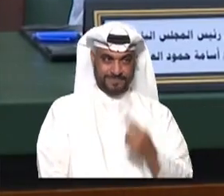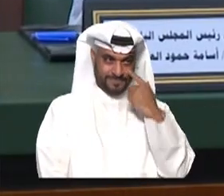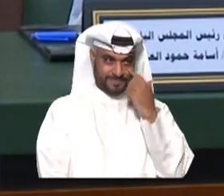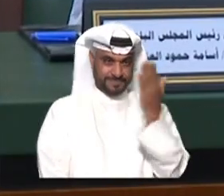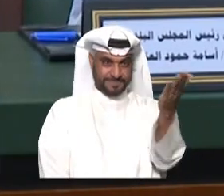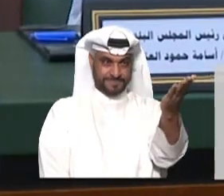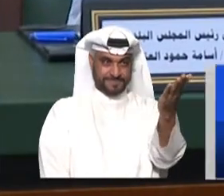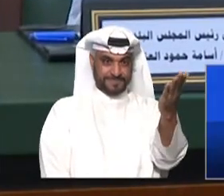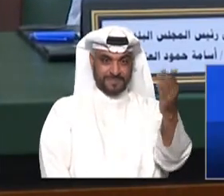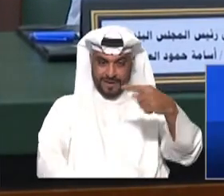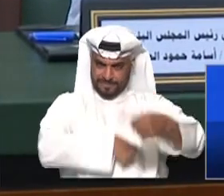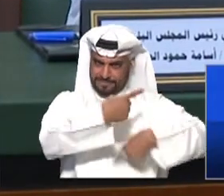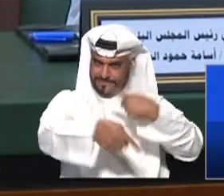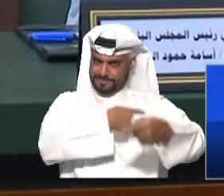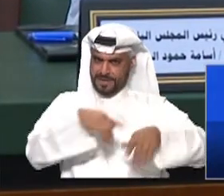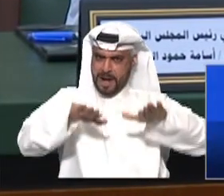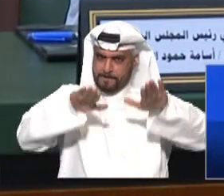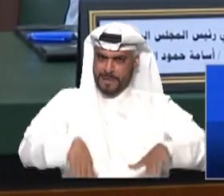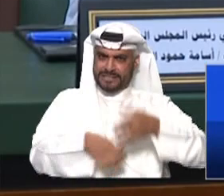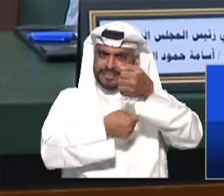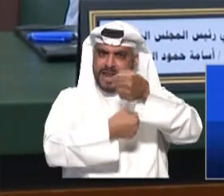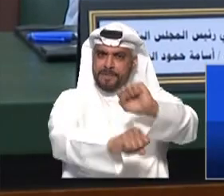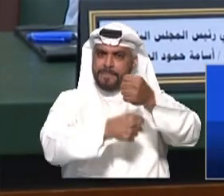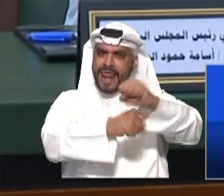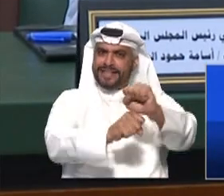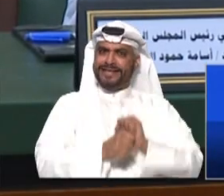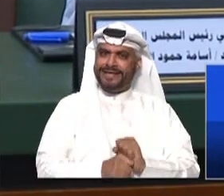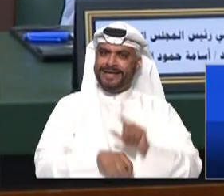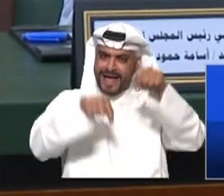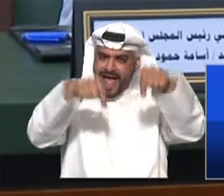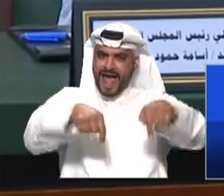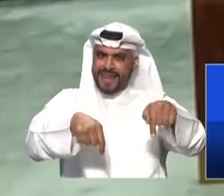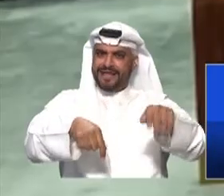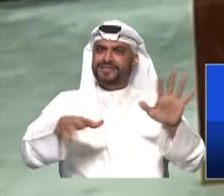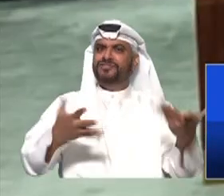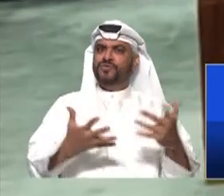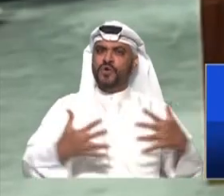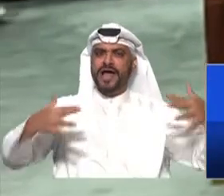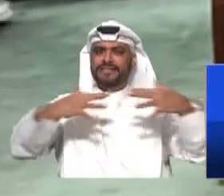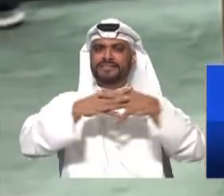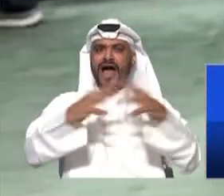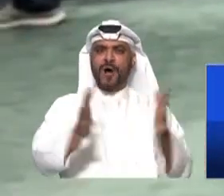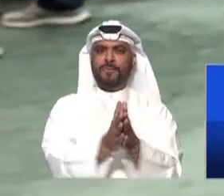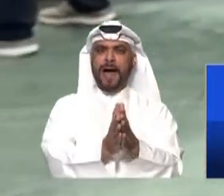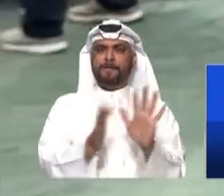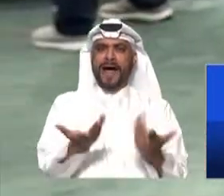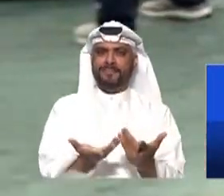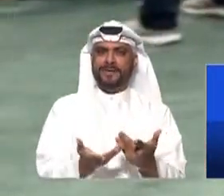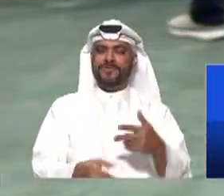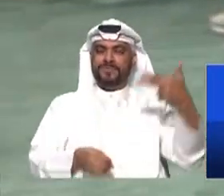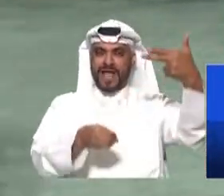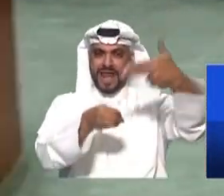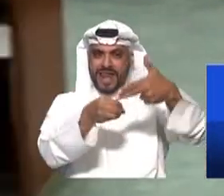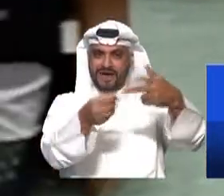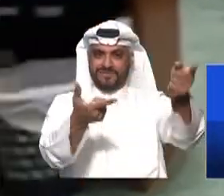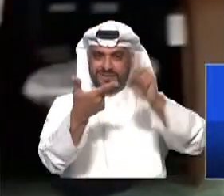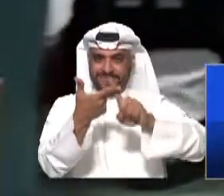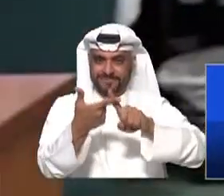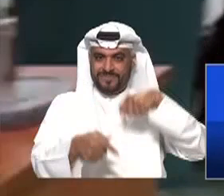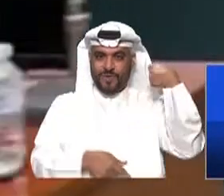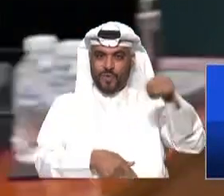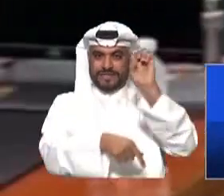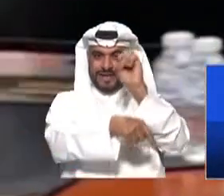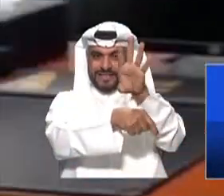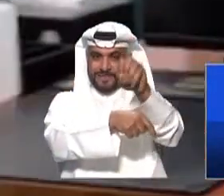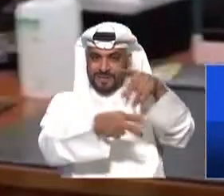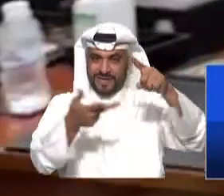يواصل المجلس البلدي عمله الدؤوب بمد جسور التواصل وتذليل كافة عقبات إنجاز المشاريع عبر توقيع